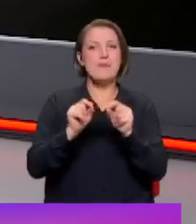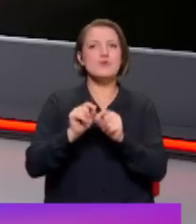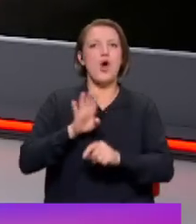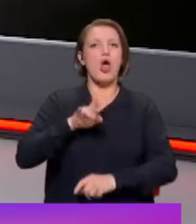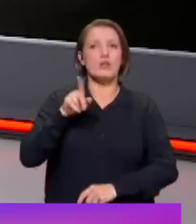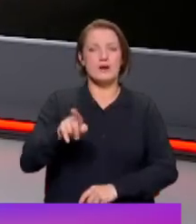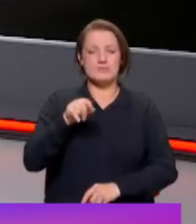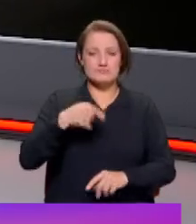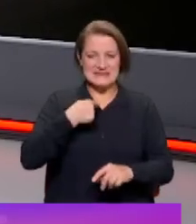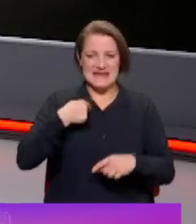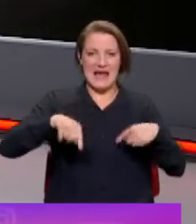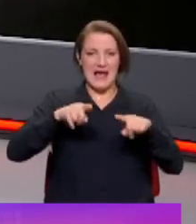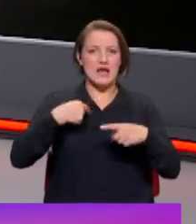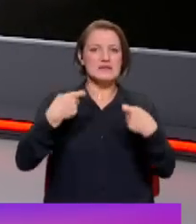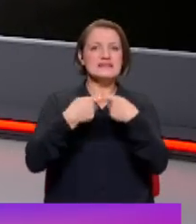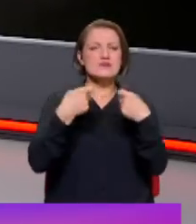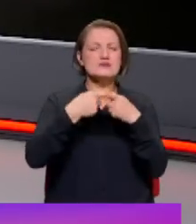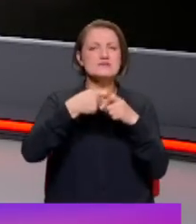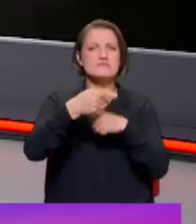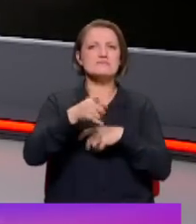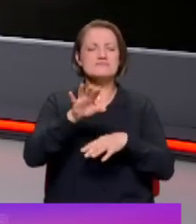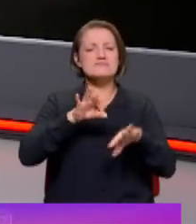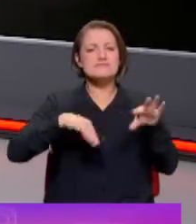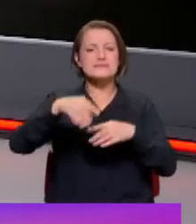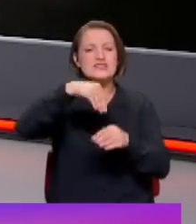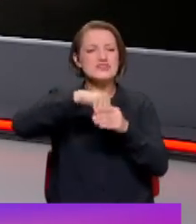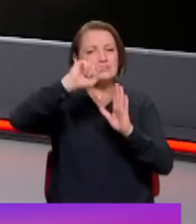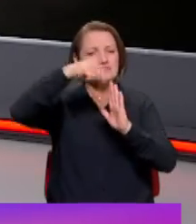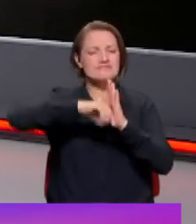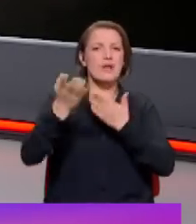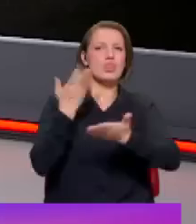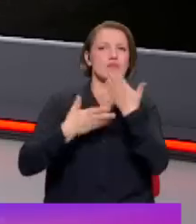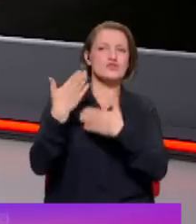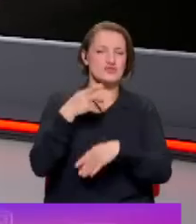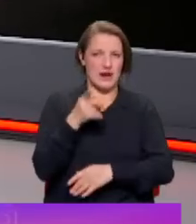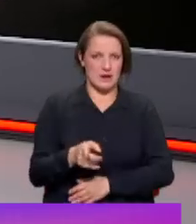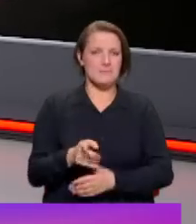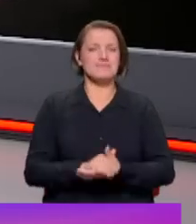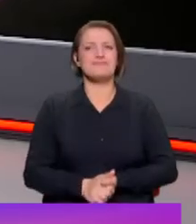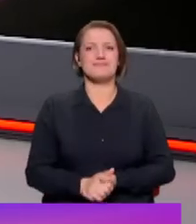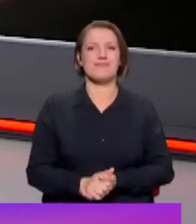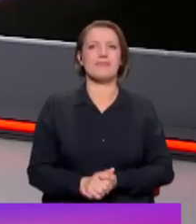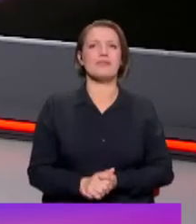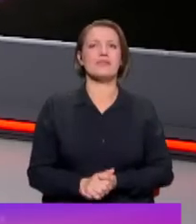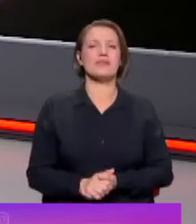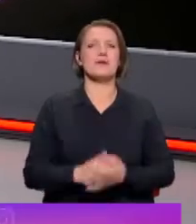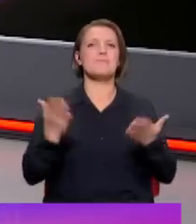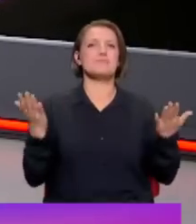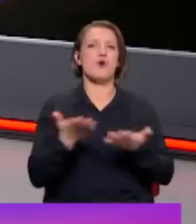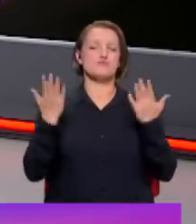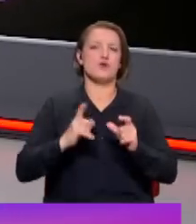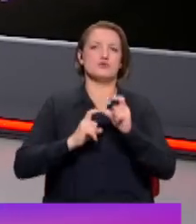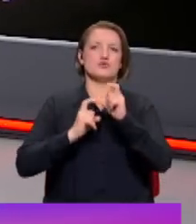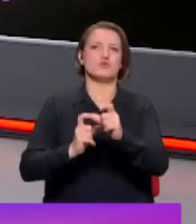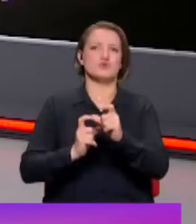savaşın anatomisini anlatacak aslına bakarsanız Sadece bu savaşın değil tüm savaşların anatomisine hakim kendisi ve bolca soru